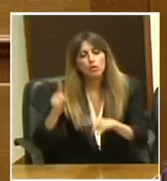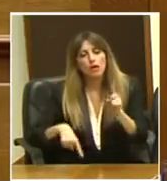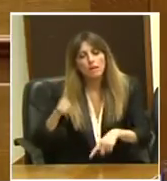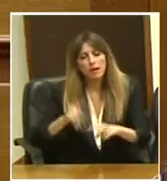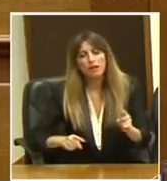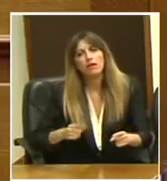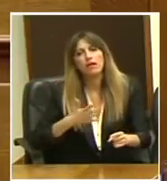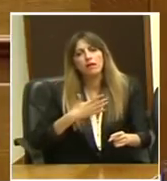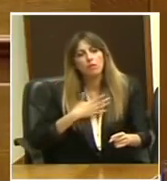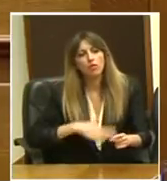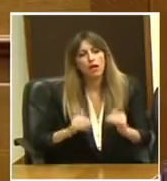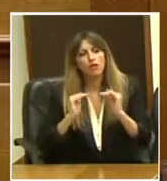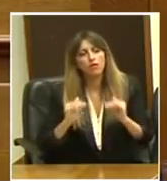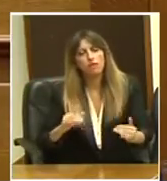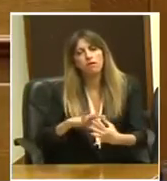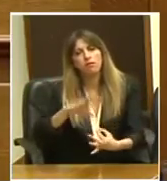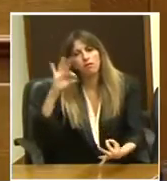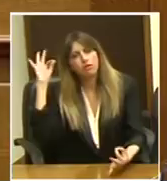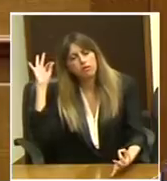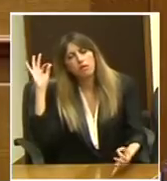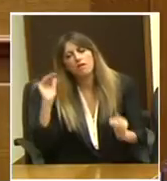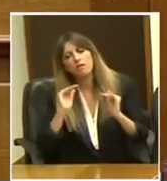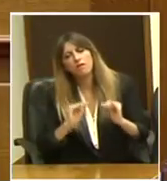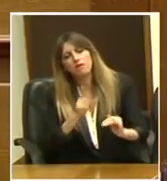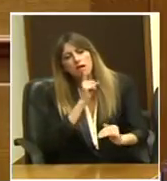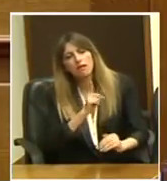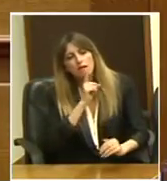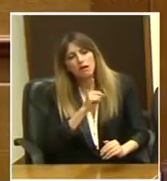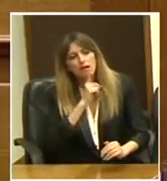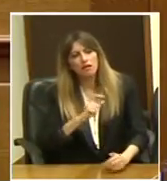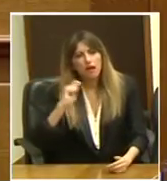του παιχνιδιού του εθνικισμού και όχι του πατριωτισμού, που δεν